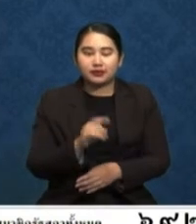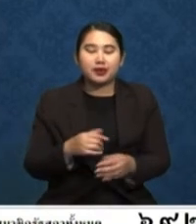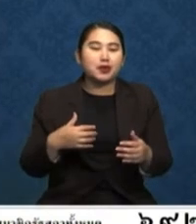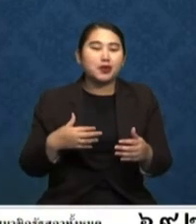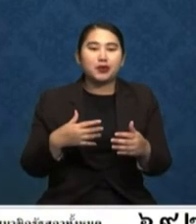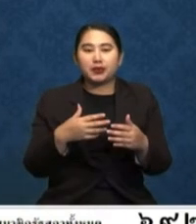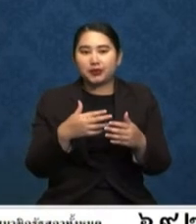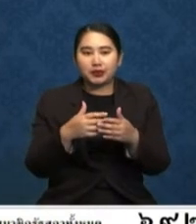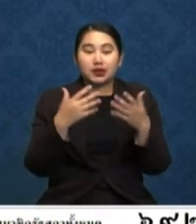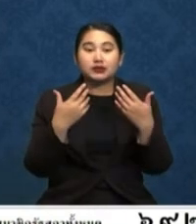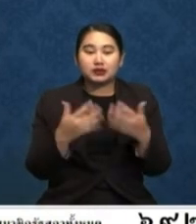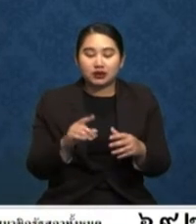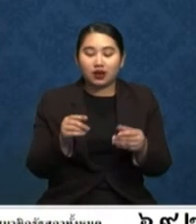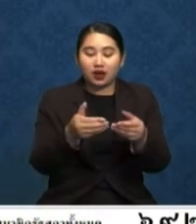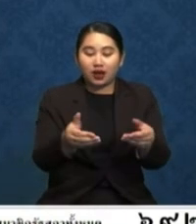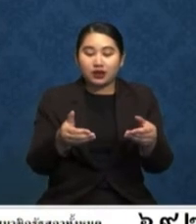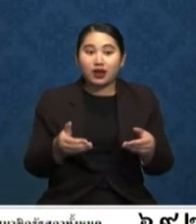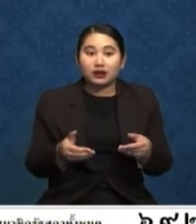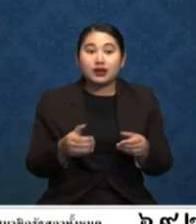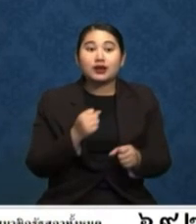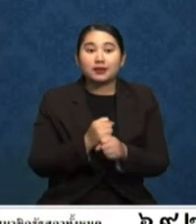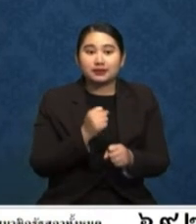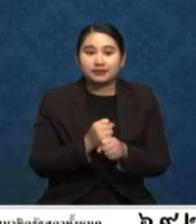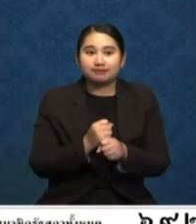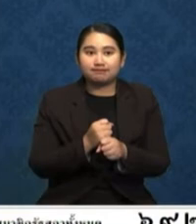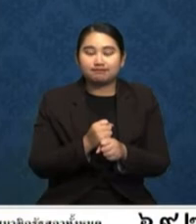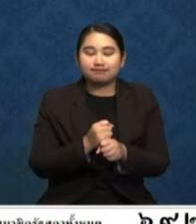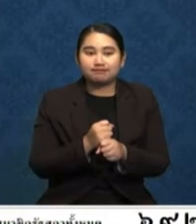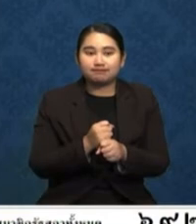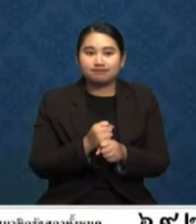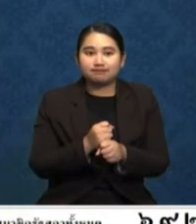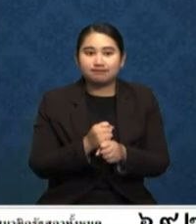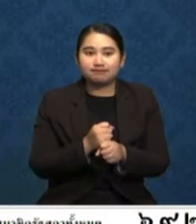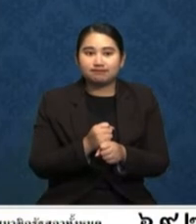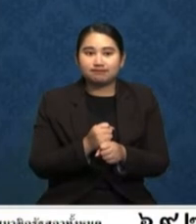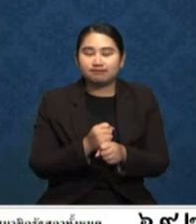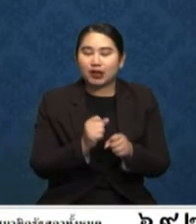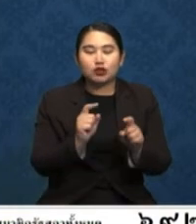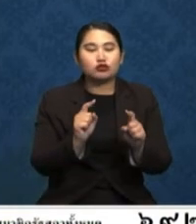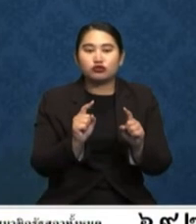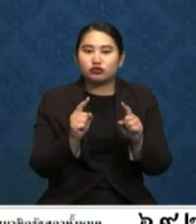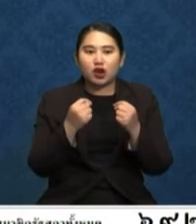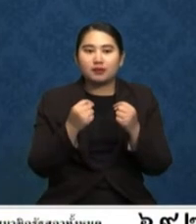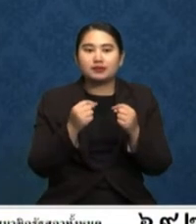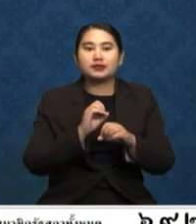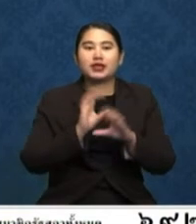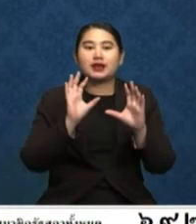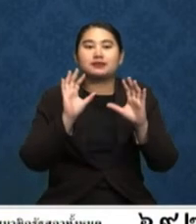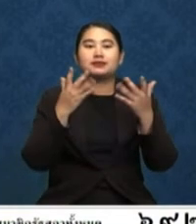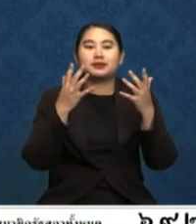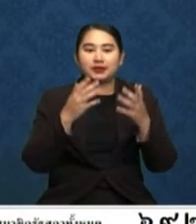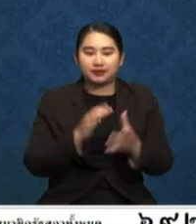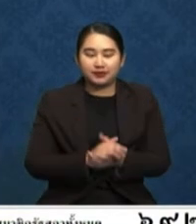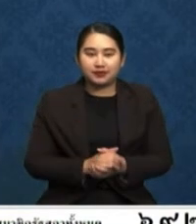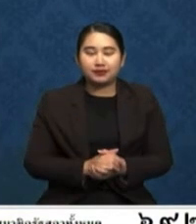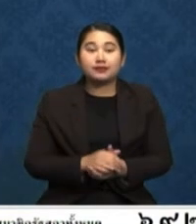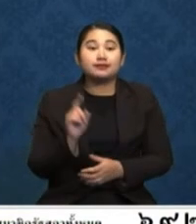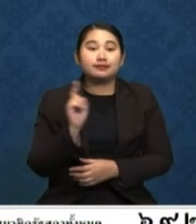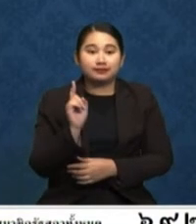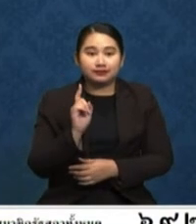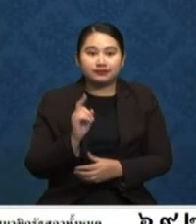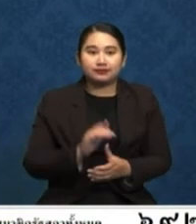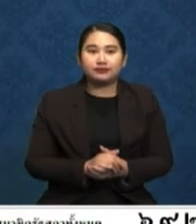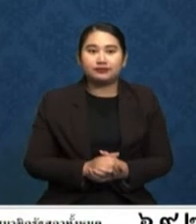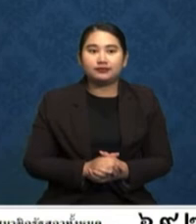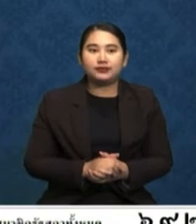รอดค่ะรายงานฉบับนั้นก็ยังไม่สามารถตอบข้อสงสัยในประดสำคัญได้นั่นคือเรื่องของ